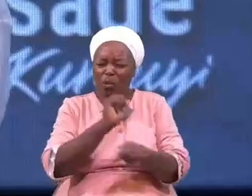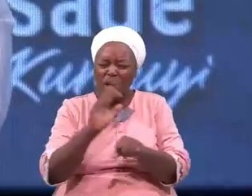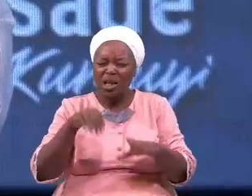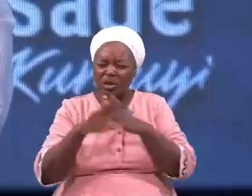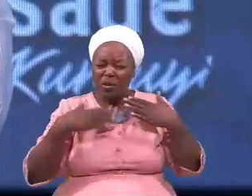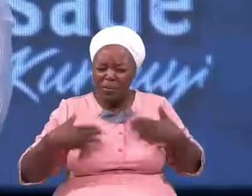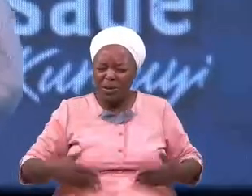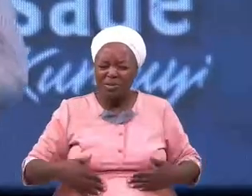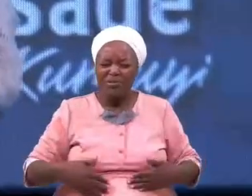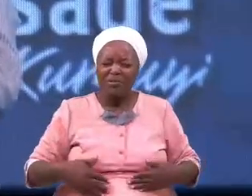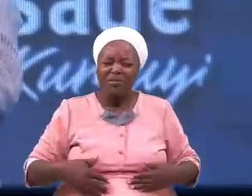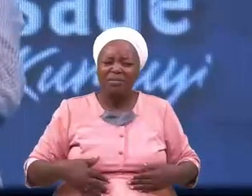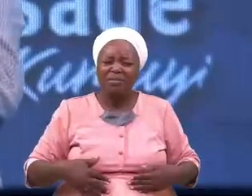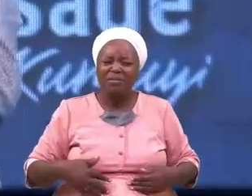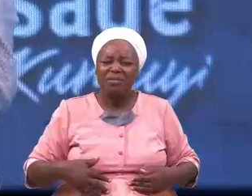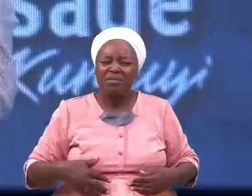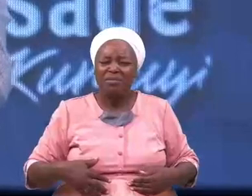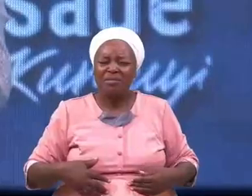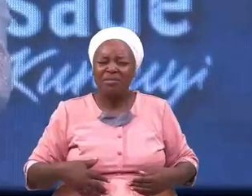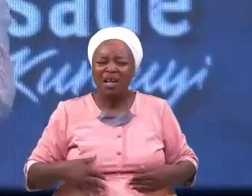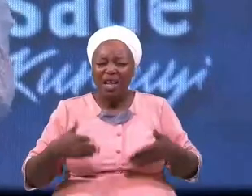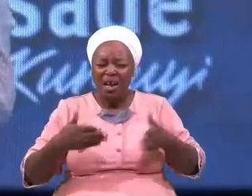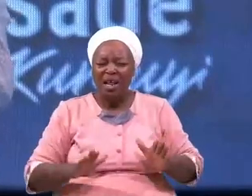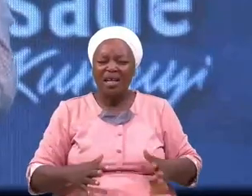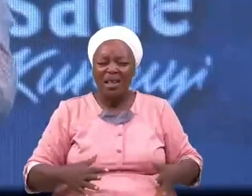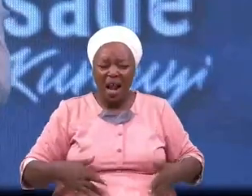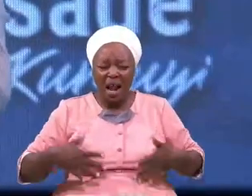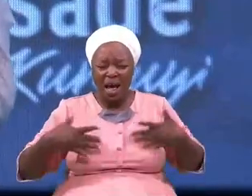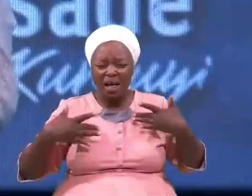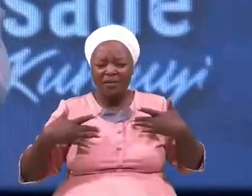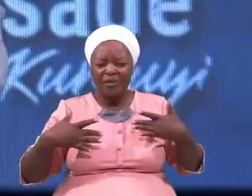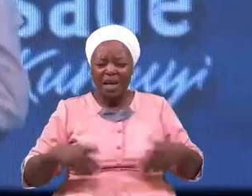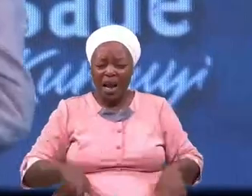tout ce qui ne fonctionne plus dans votre corps,